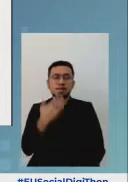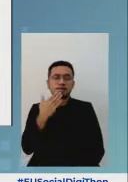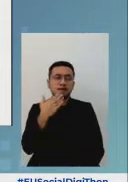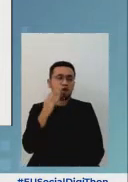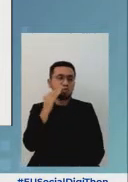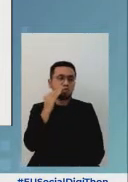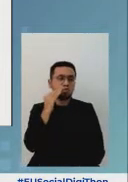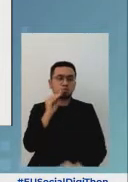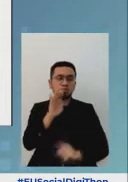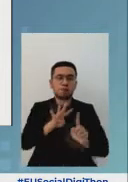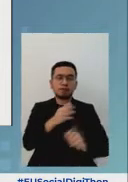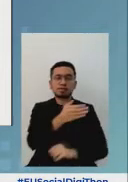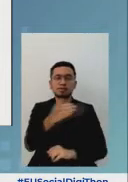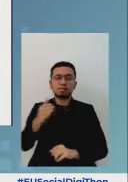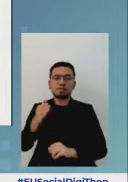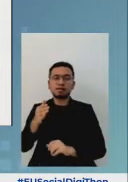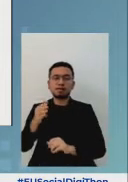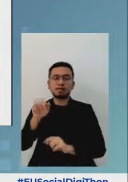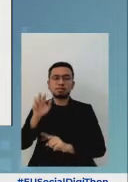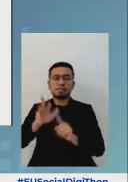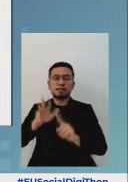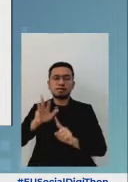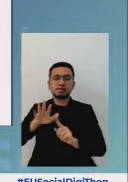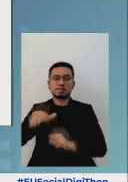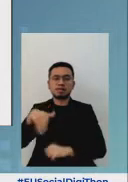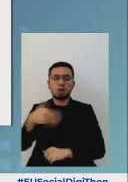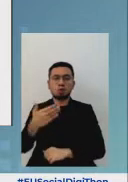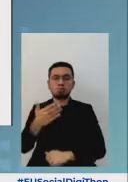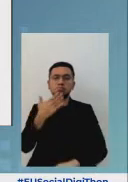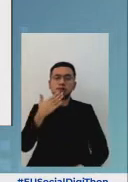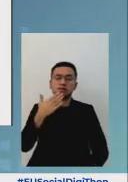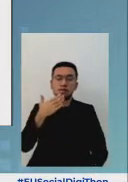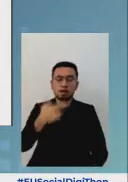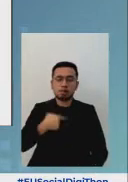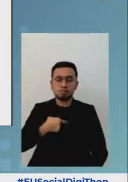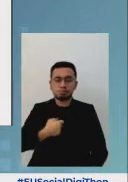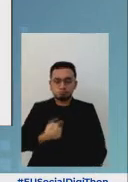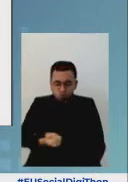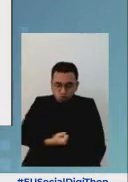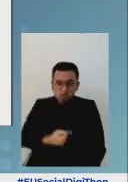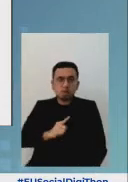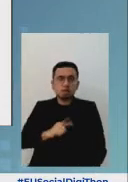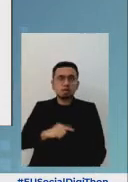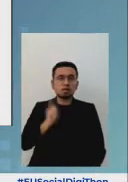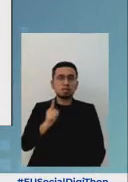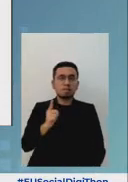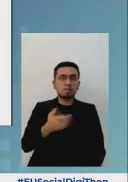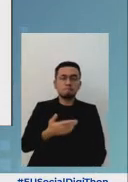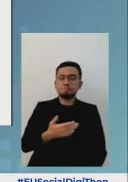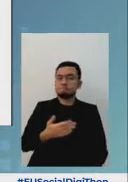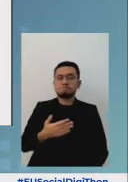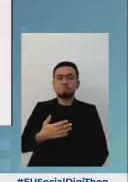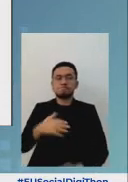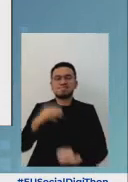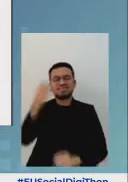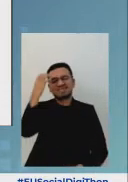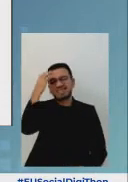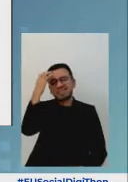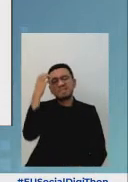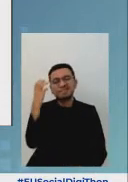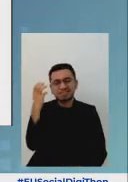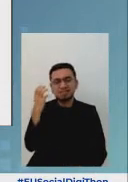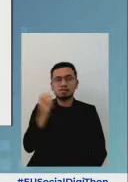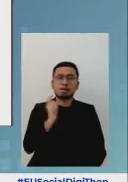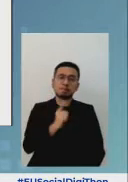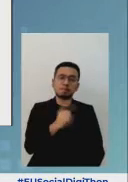yang paling banyak terjadi bunuh diri pada anak dan depresi. Karena mereka masih apa ya, secara identitas masih mencari